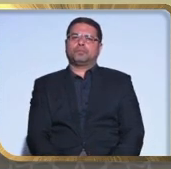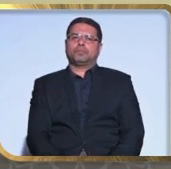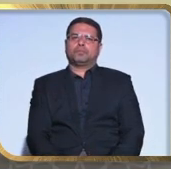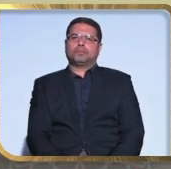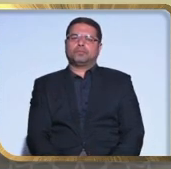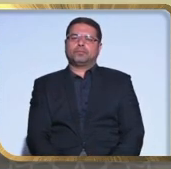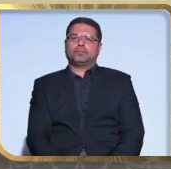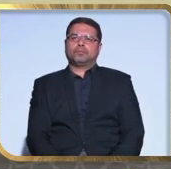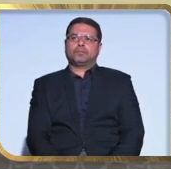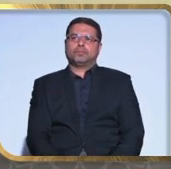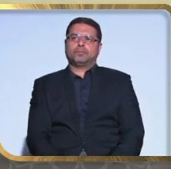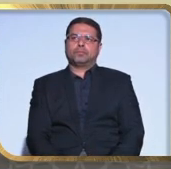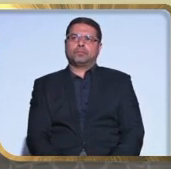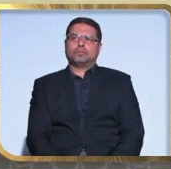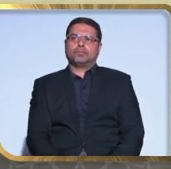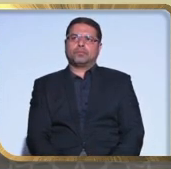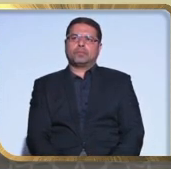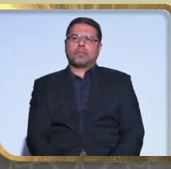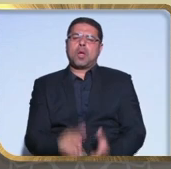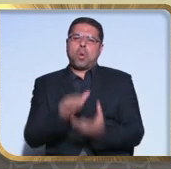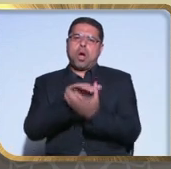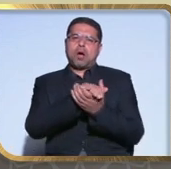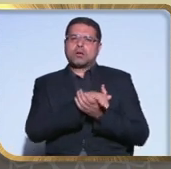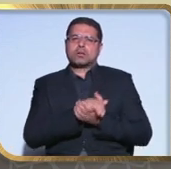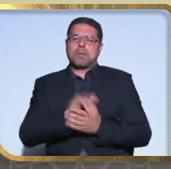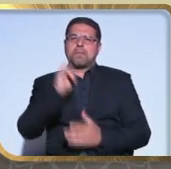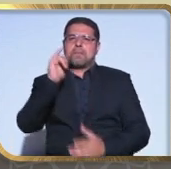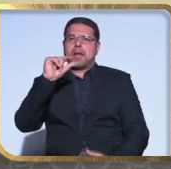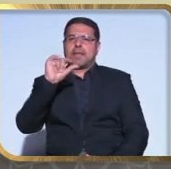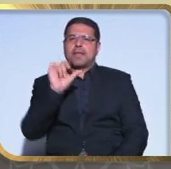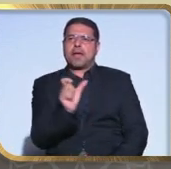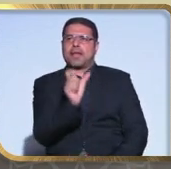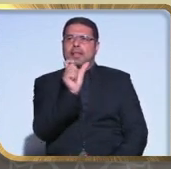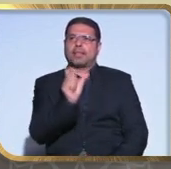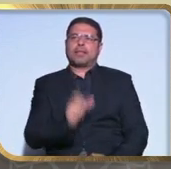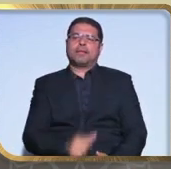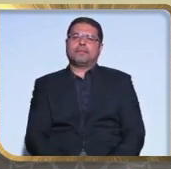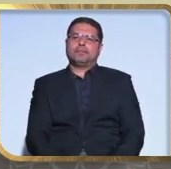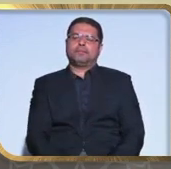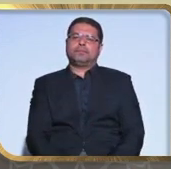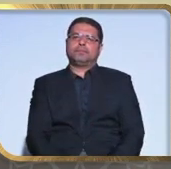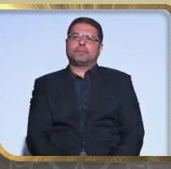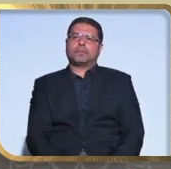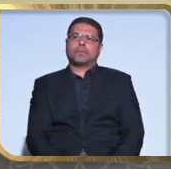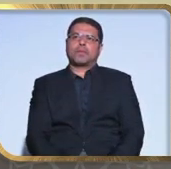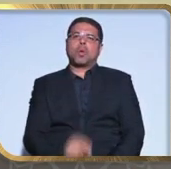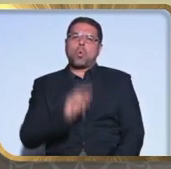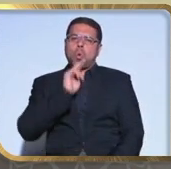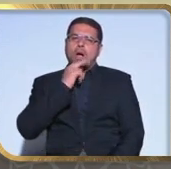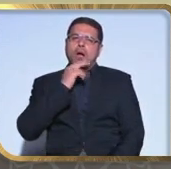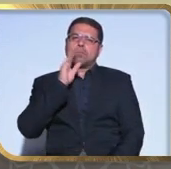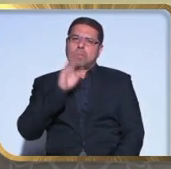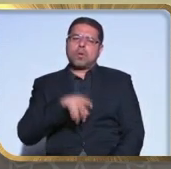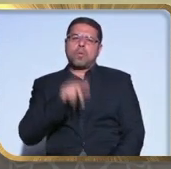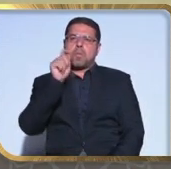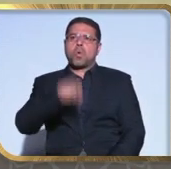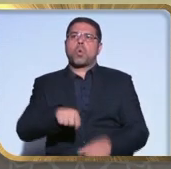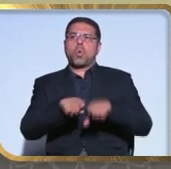لوط واصحاب مدين وكذب